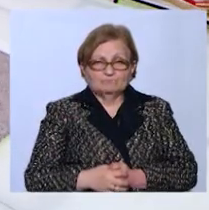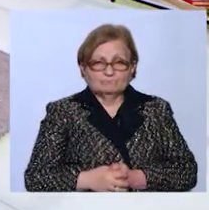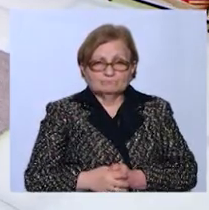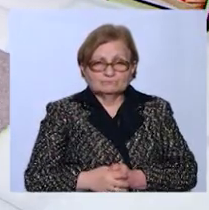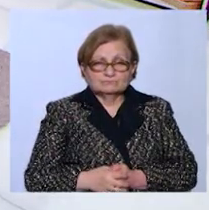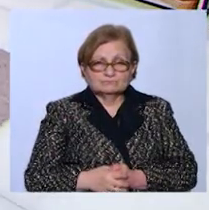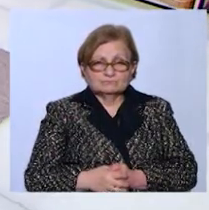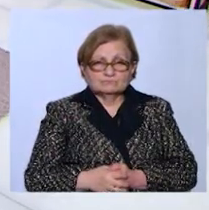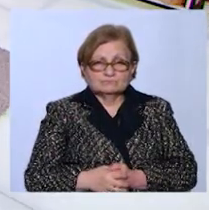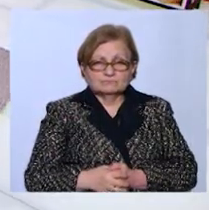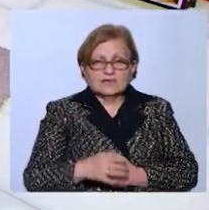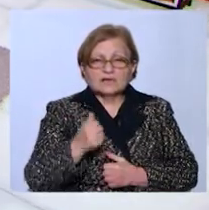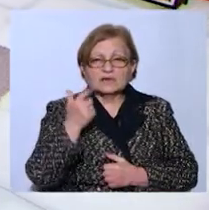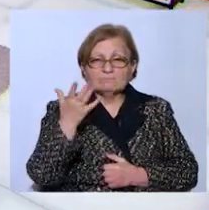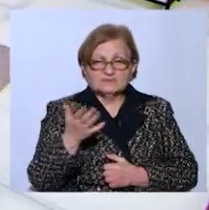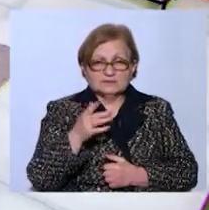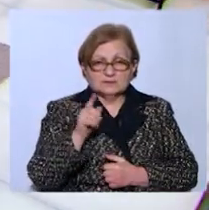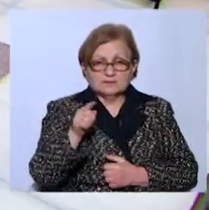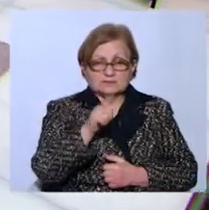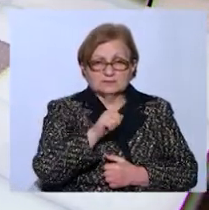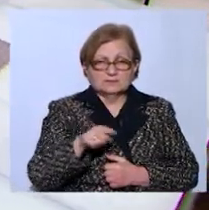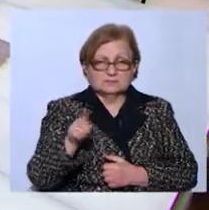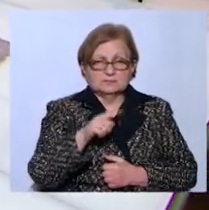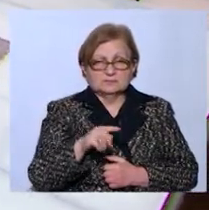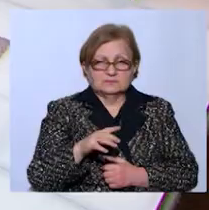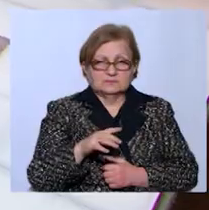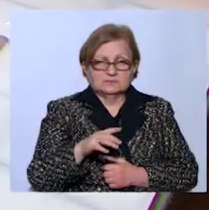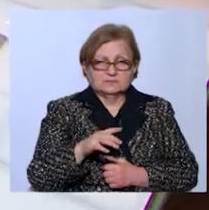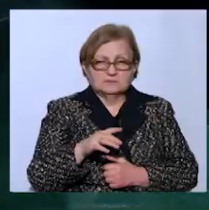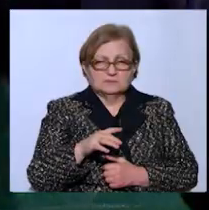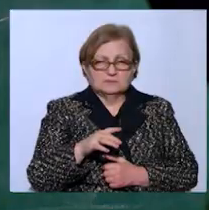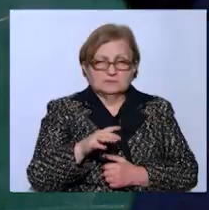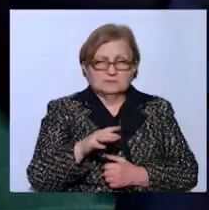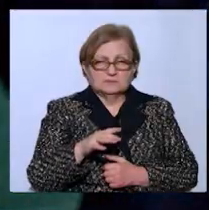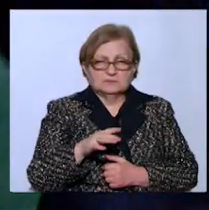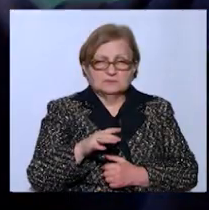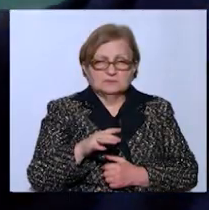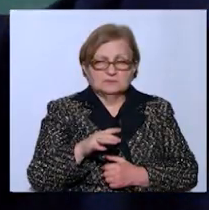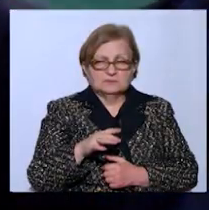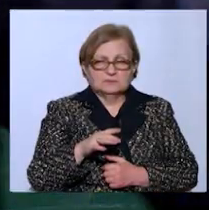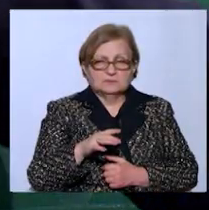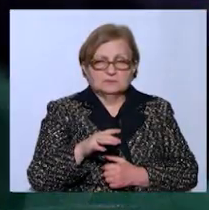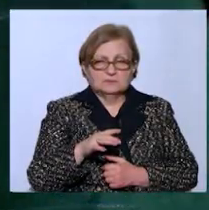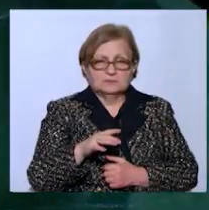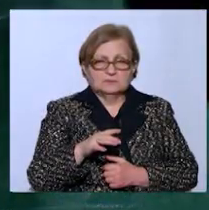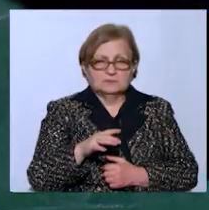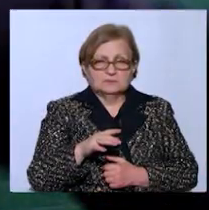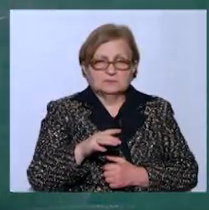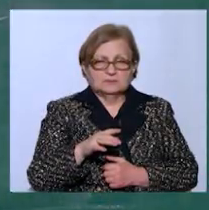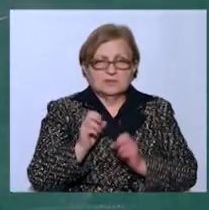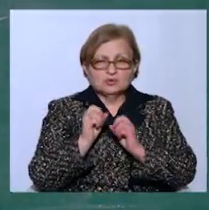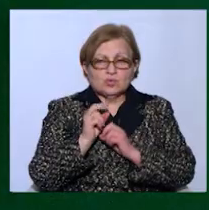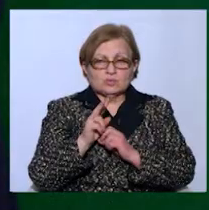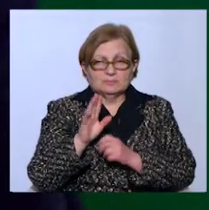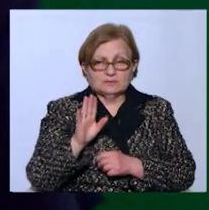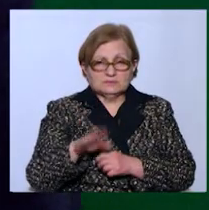აბა ნახოთ რამდენია წიბო. 1, 2, 3, 4, 5, 6, 7, 8, 9, 10, 11,